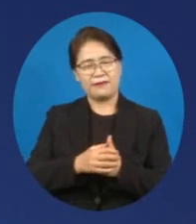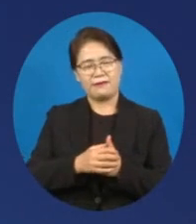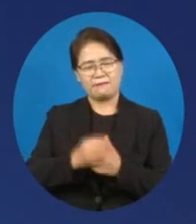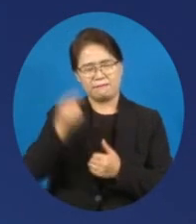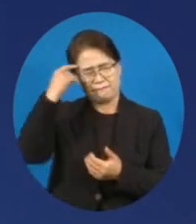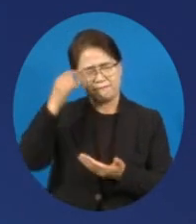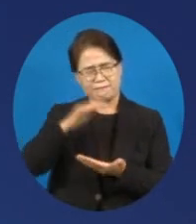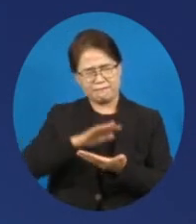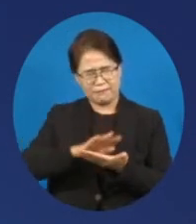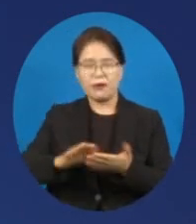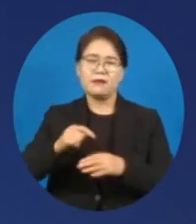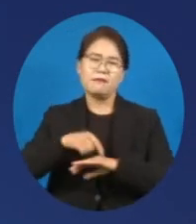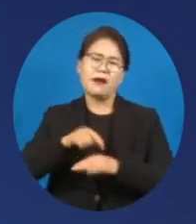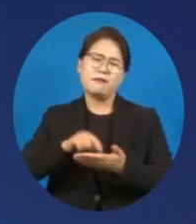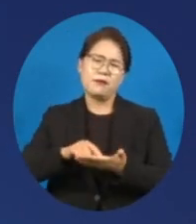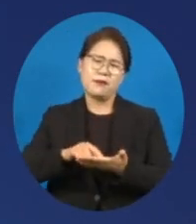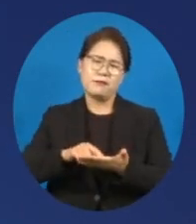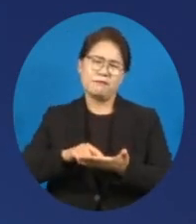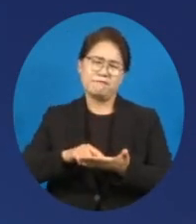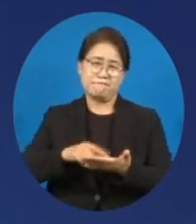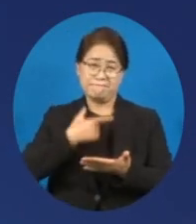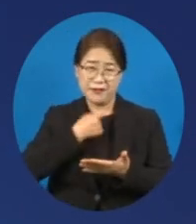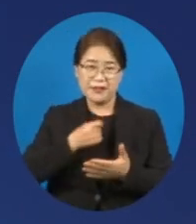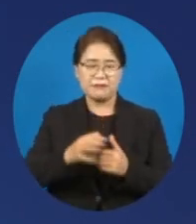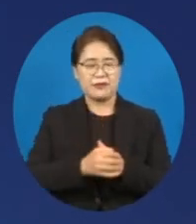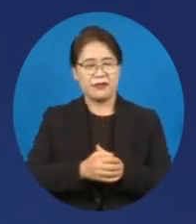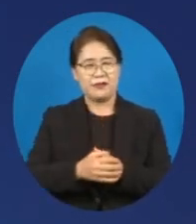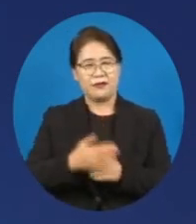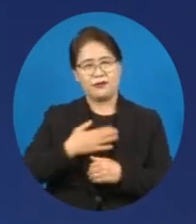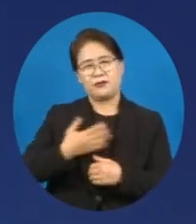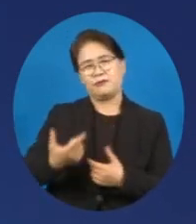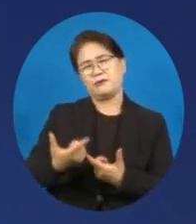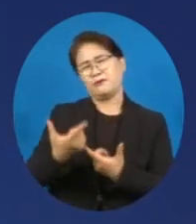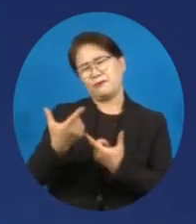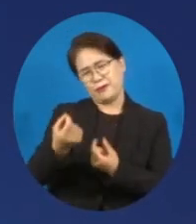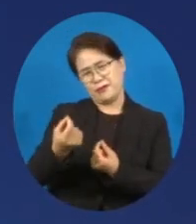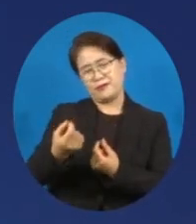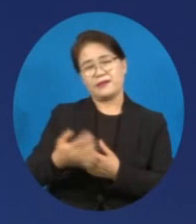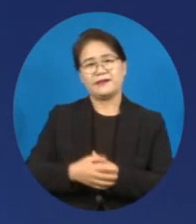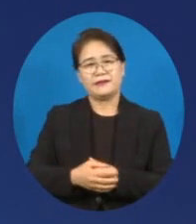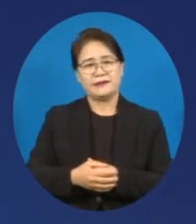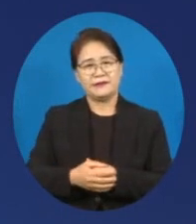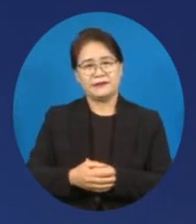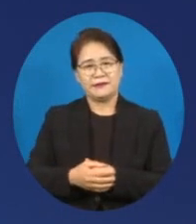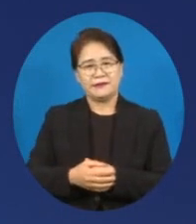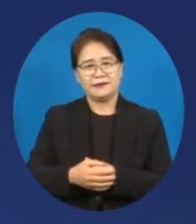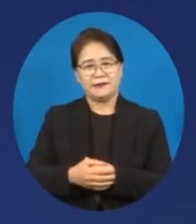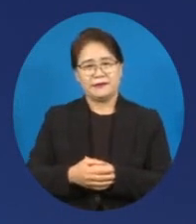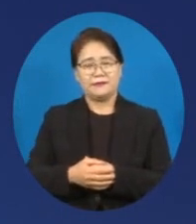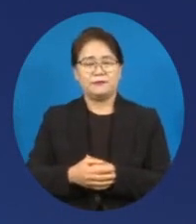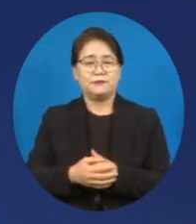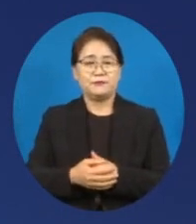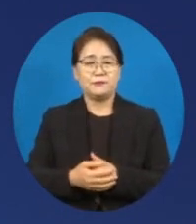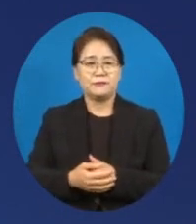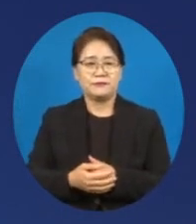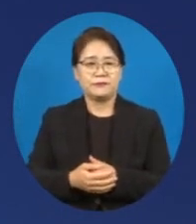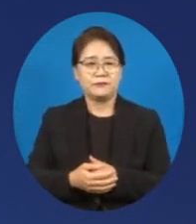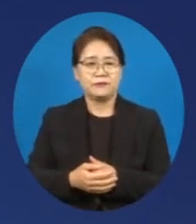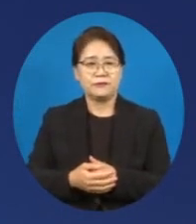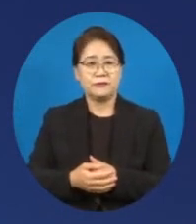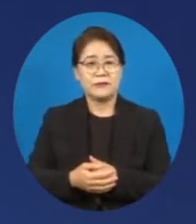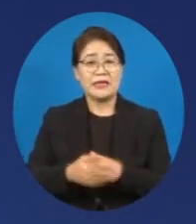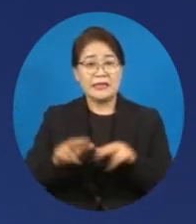평안이었어요 그런데 저와 여러분도 마찬가지입니다 뭐 여러분들은 동의 안 하실 분이 계신지 모르겠지만